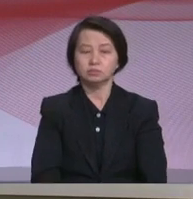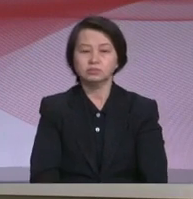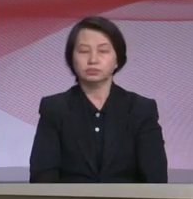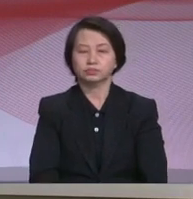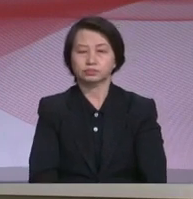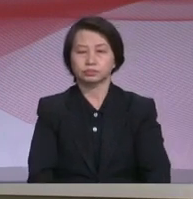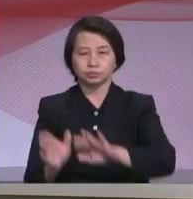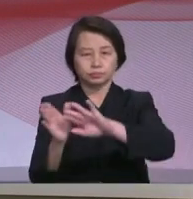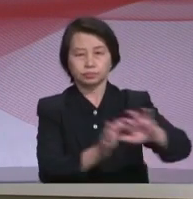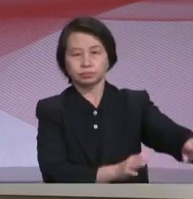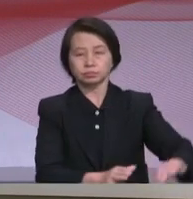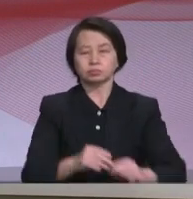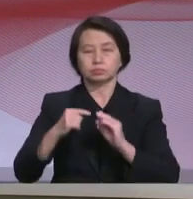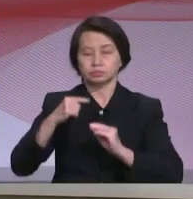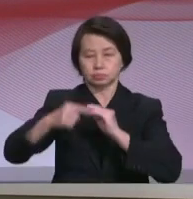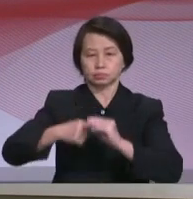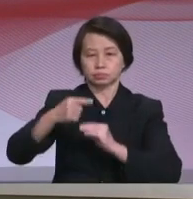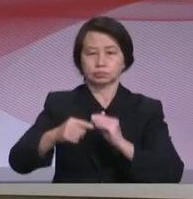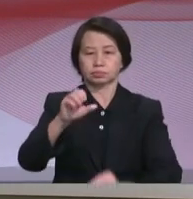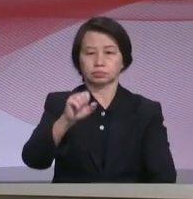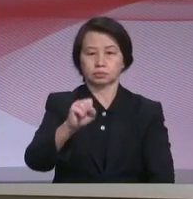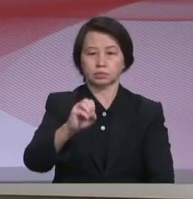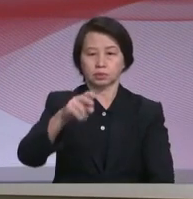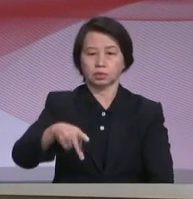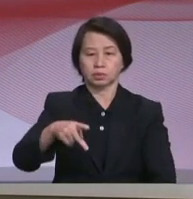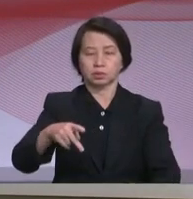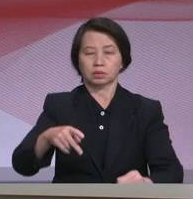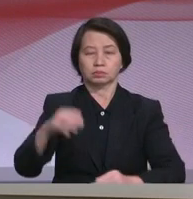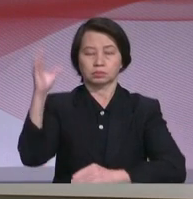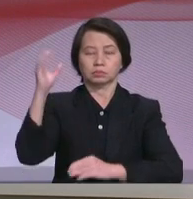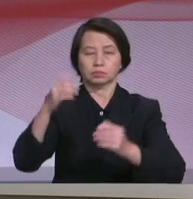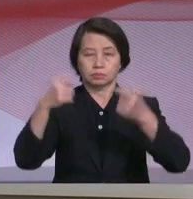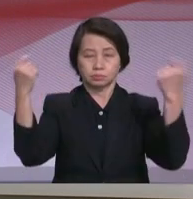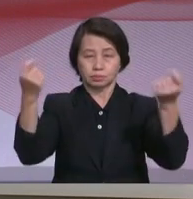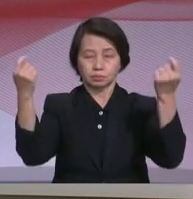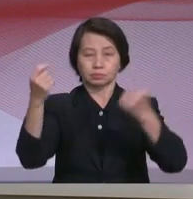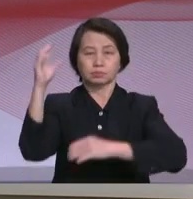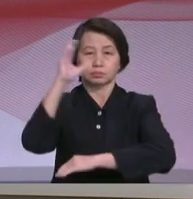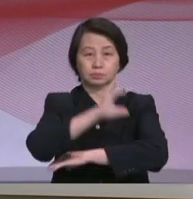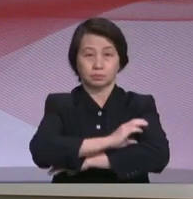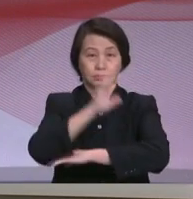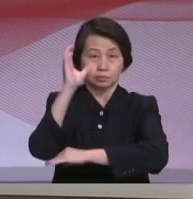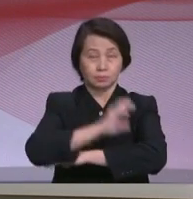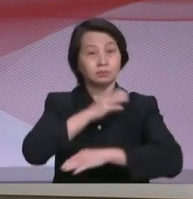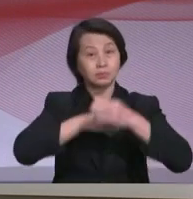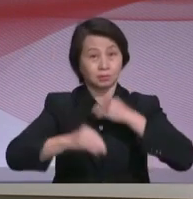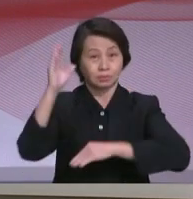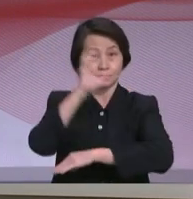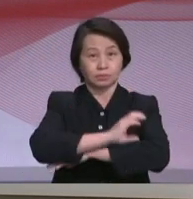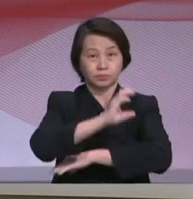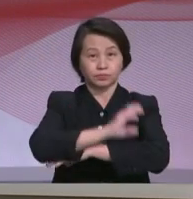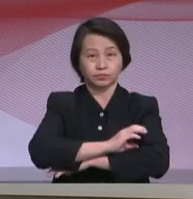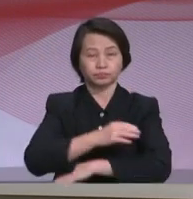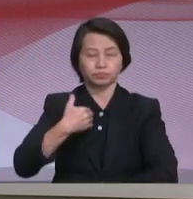Satu lagi yang saya nak sebutkan adalah mengenai SOP perayaan Christmas. Sidang khas mendengar pembentangan